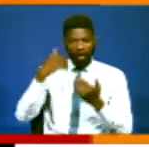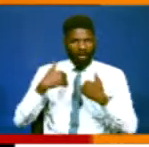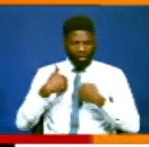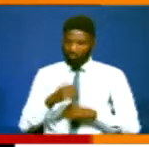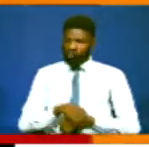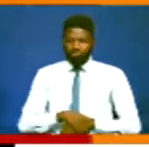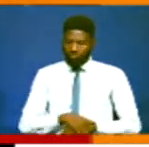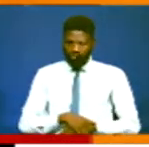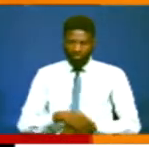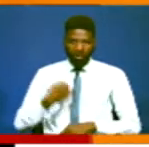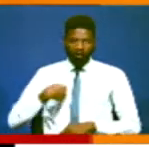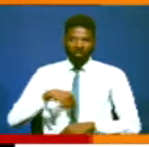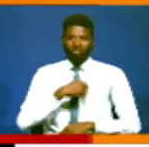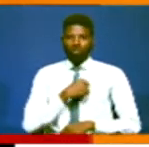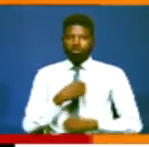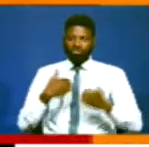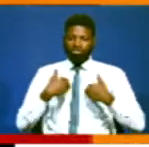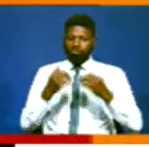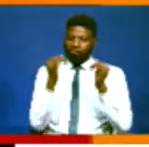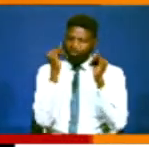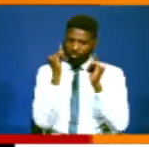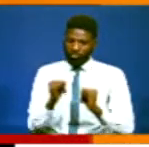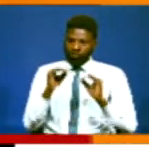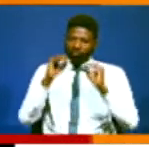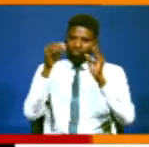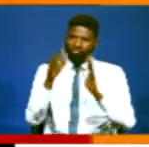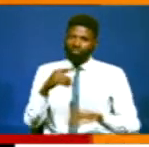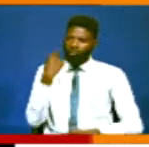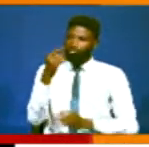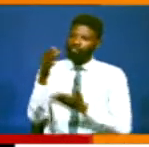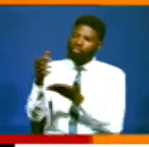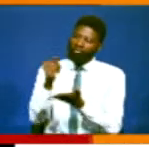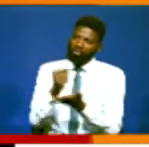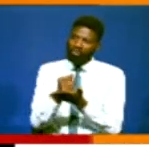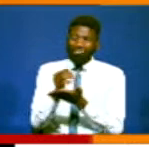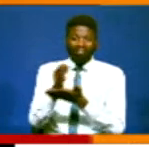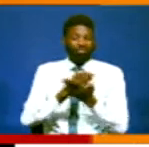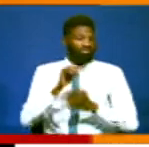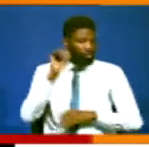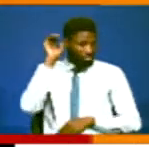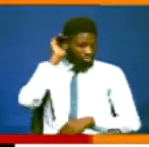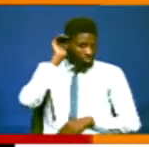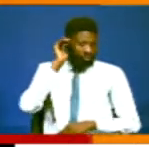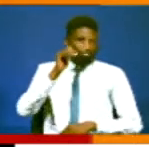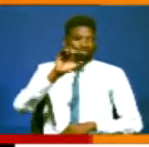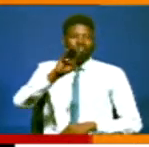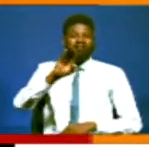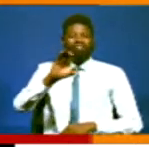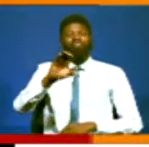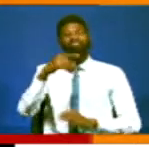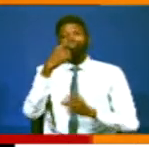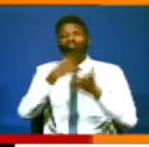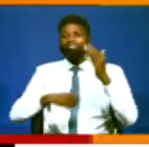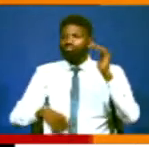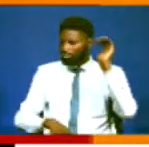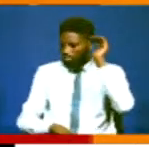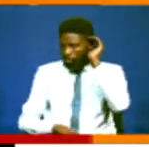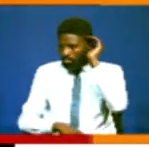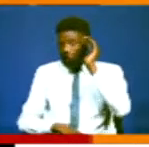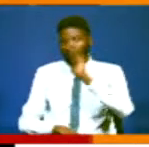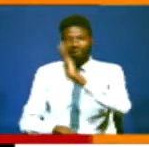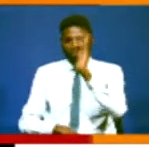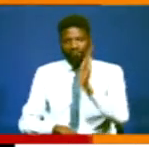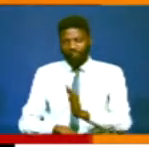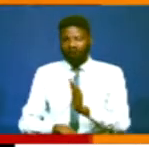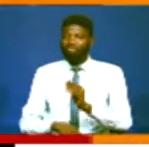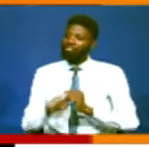ambao wanaajiriwa. Wengine hawajawahi kusikia jambo lolote kuhusu CBC. Na walimu hawa watakuwa wanaingia darasani kufunza